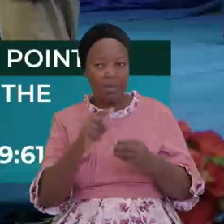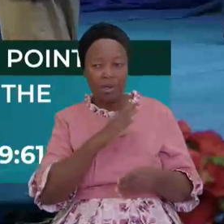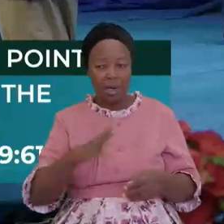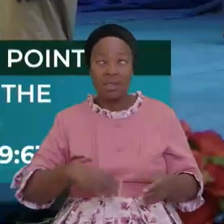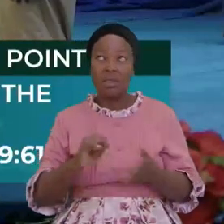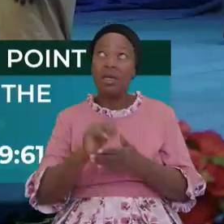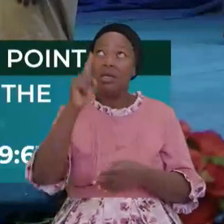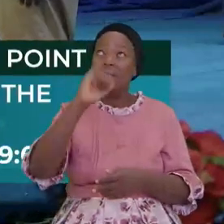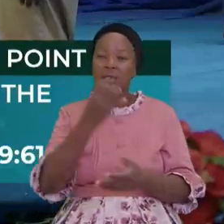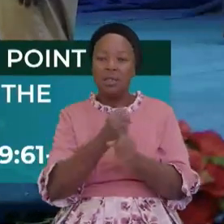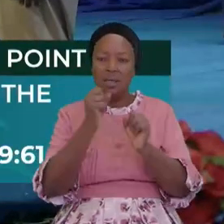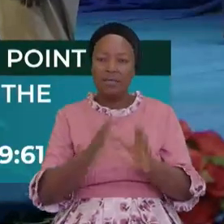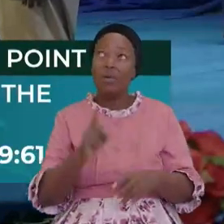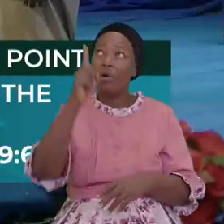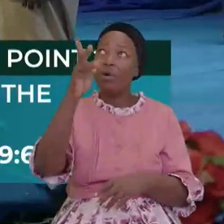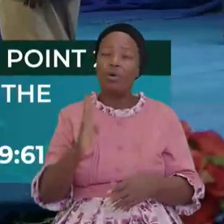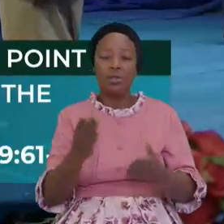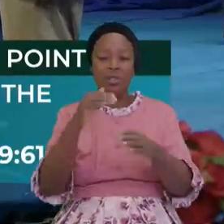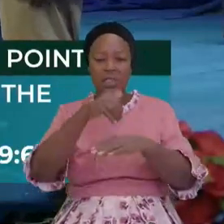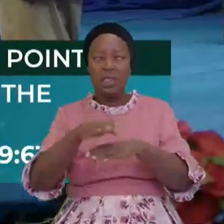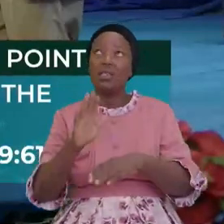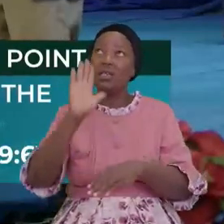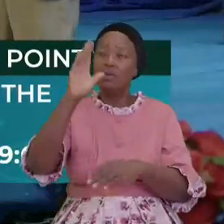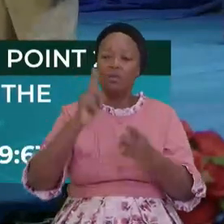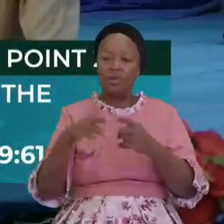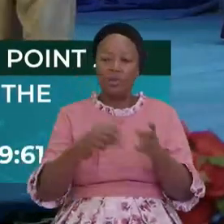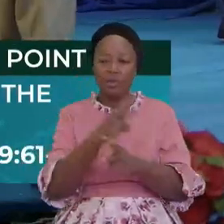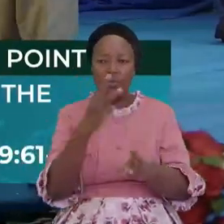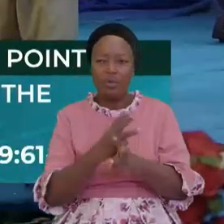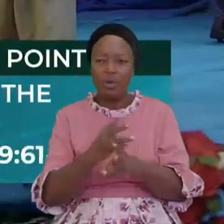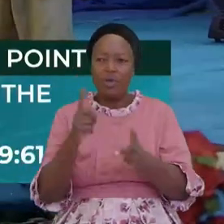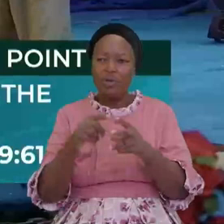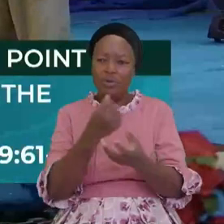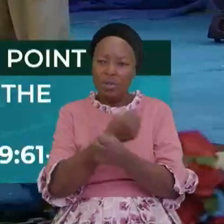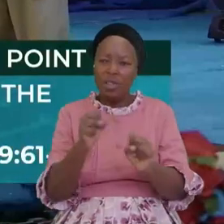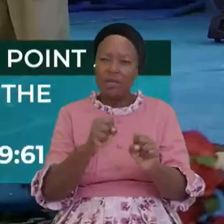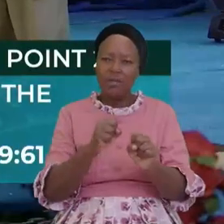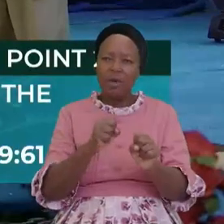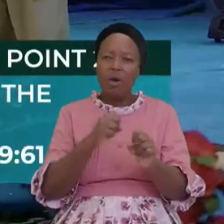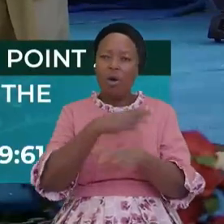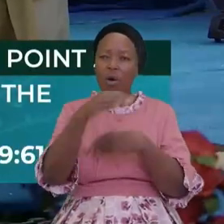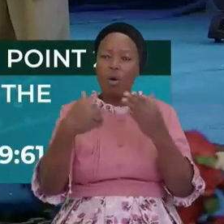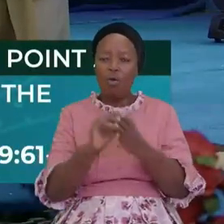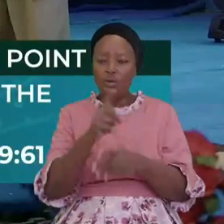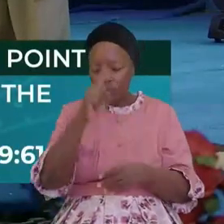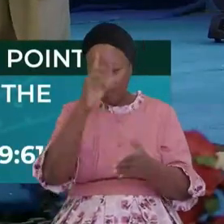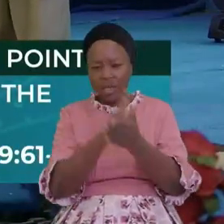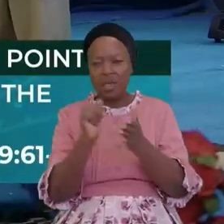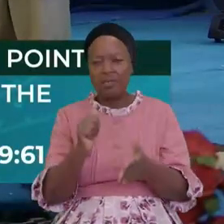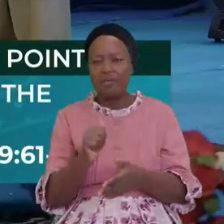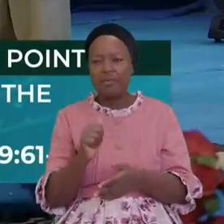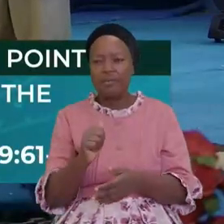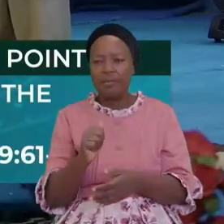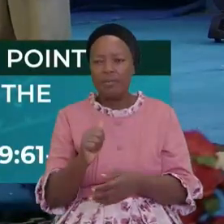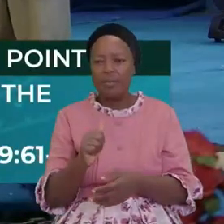Et tu entends parler de Christ. Il est le Sauveur. Dieu l'a envoyé dans le monde